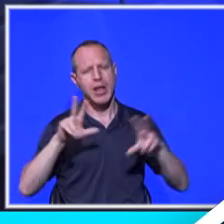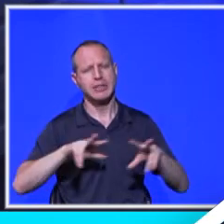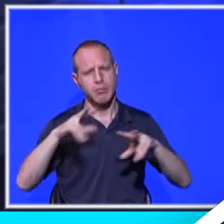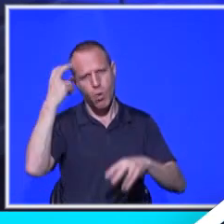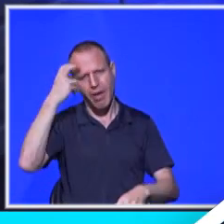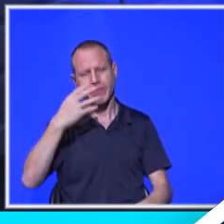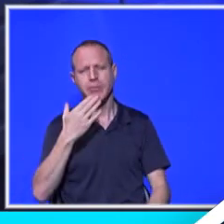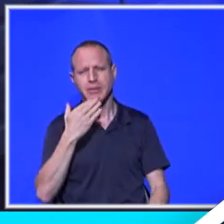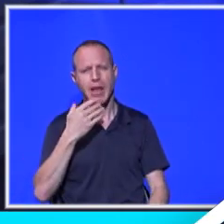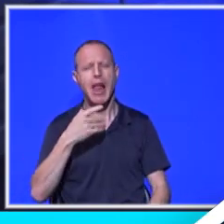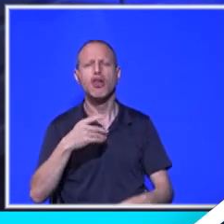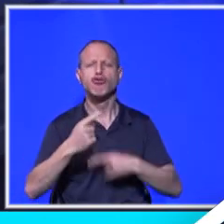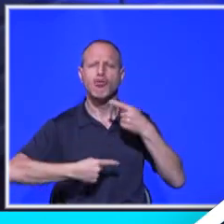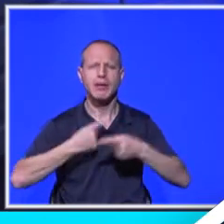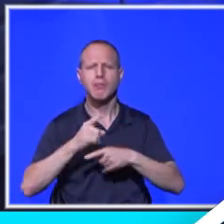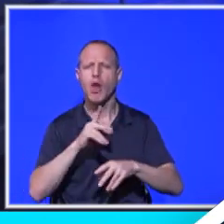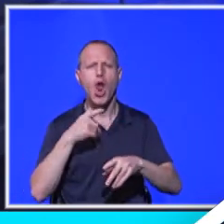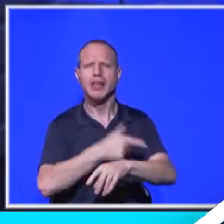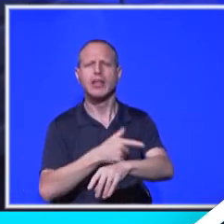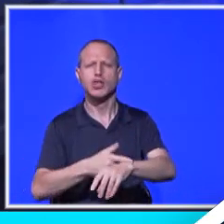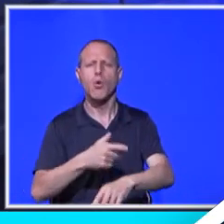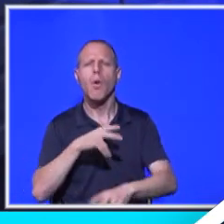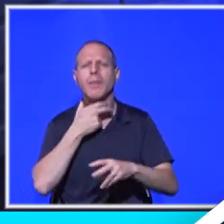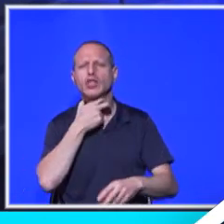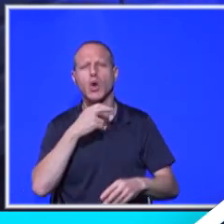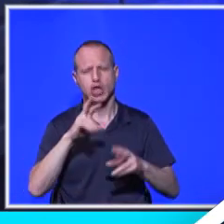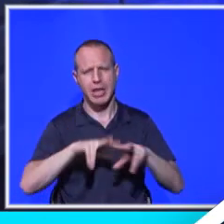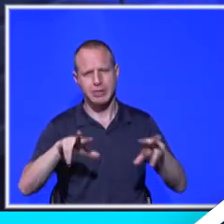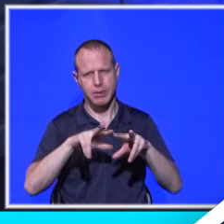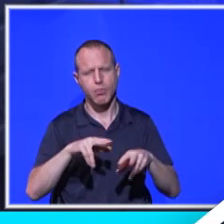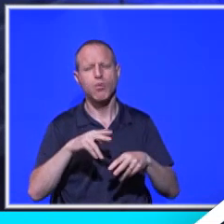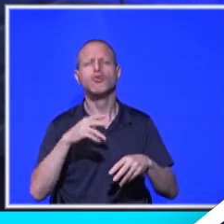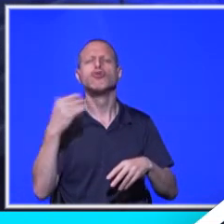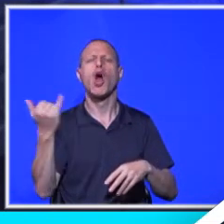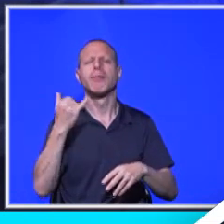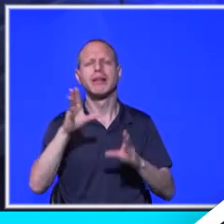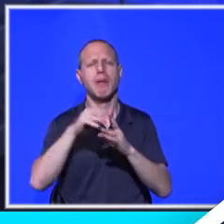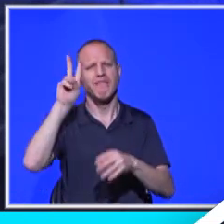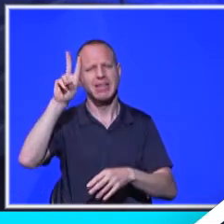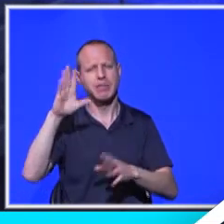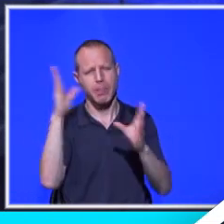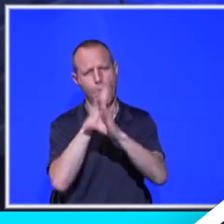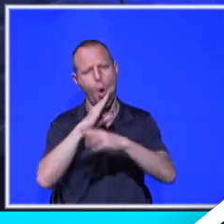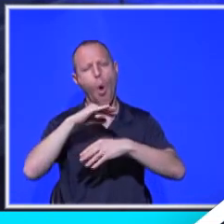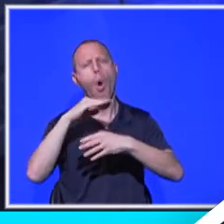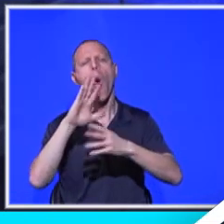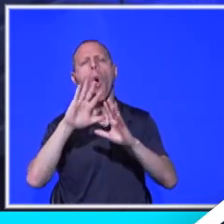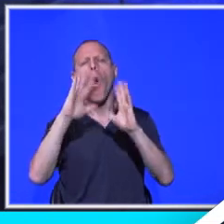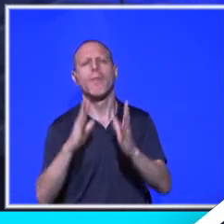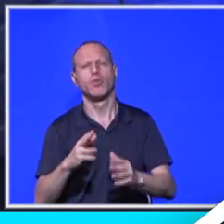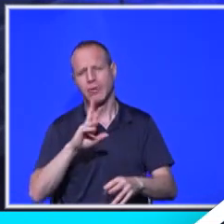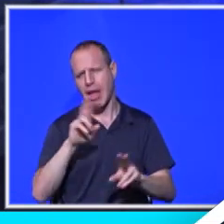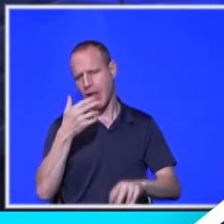שנים הם לא התעסקו עם המצוקות של הציבור, אלא כל הזמן עם הפלסטינים שהטרור זה אומנותם. רק ראינו מה קרה